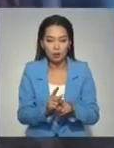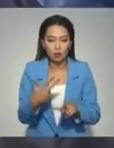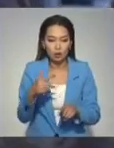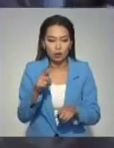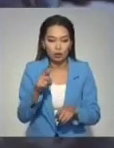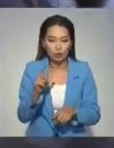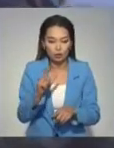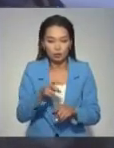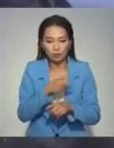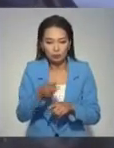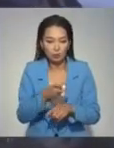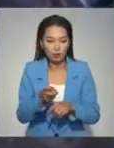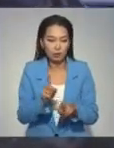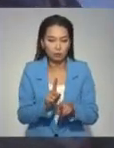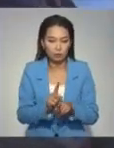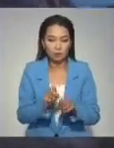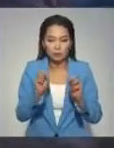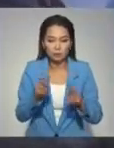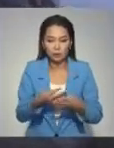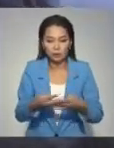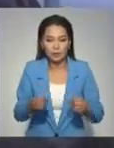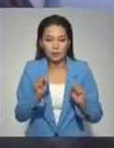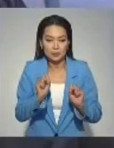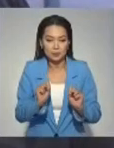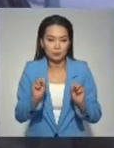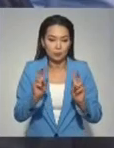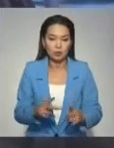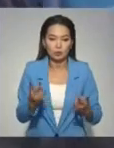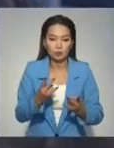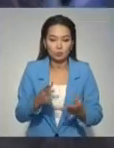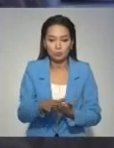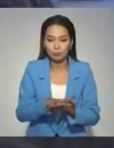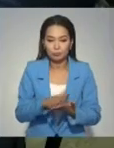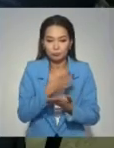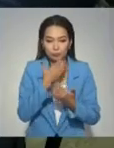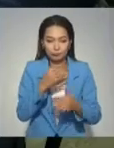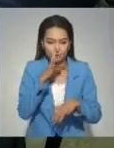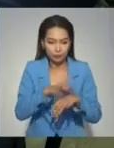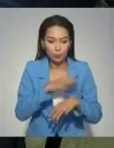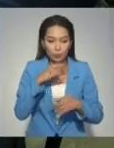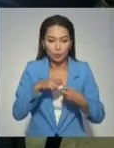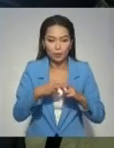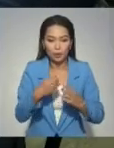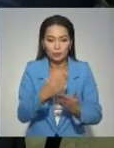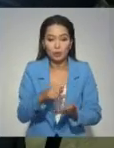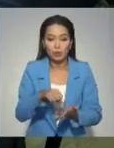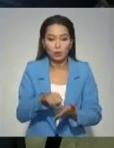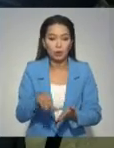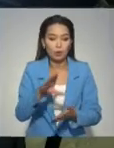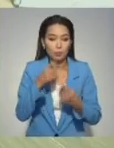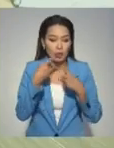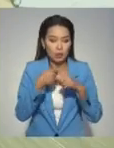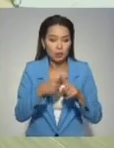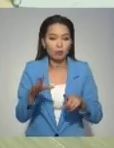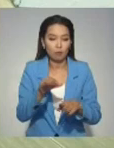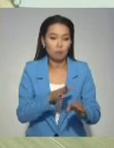адамды ұстап қалатын тор болуы тиіс. Бұл кәсіпорынның көтергіш крандарында да біраз ақау бар. Ал кәсіпорын өкілі барлық техникалық